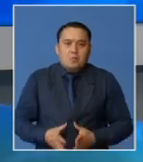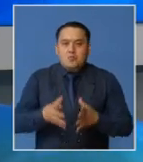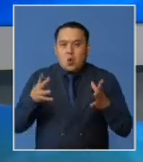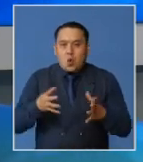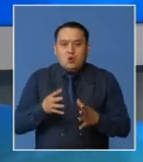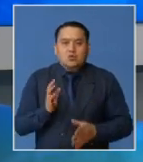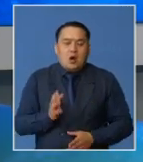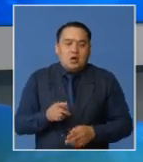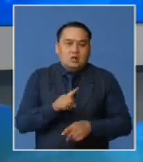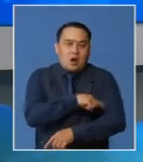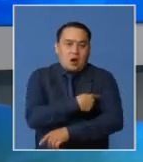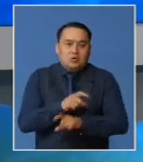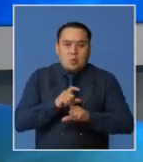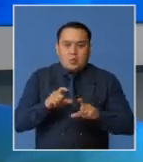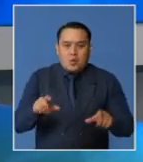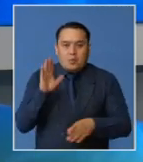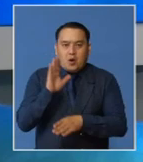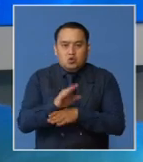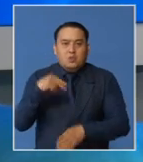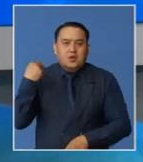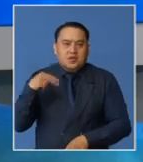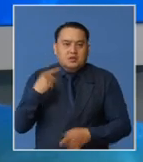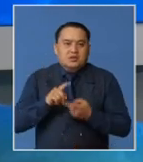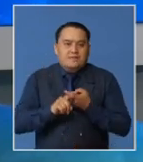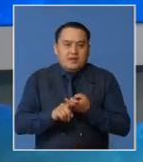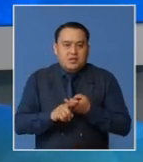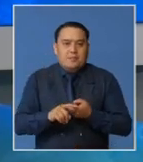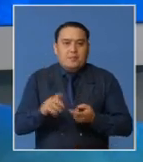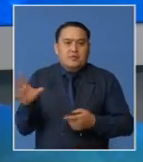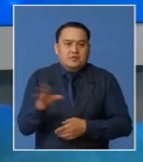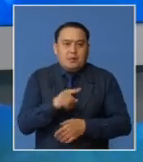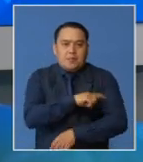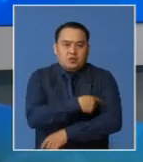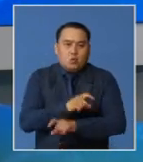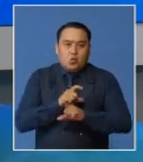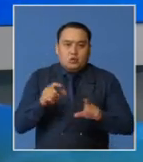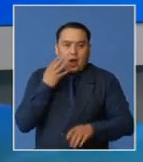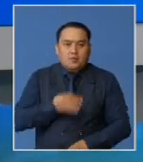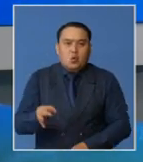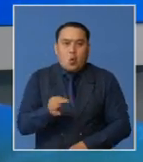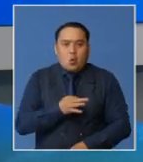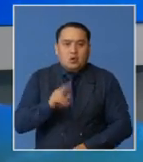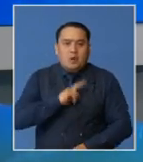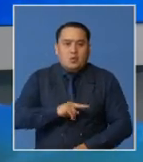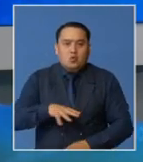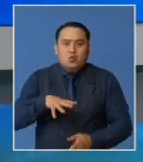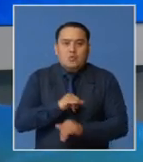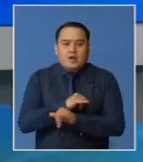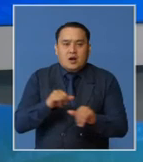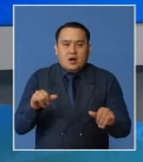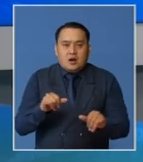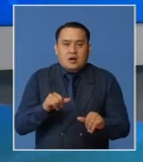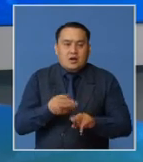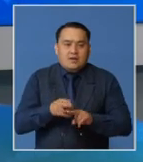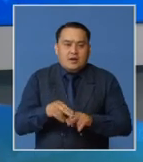больше частных клиник и амбулаторий, поручил президент. В связи с этим практически все медучреждения Алматинской области работают на увеличение